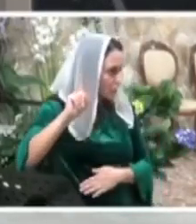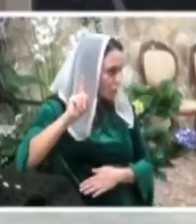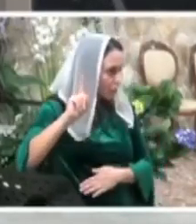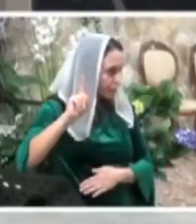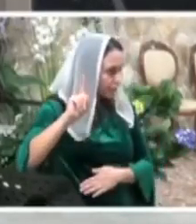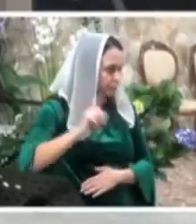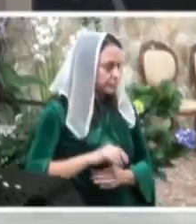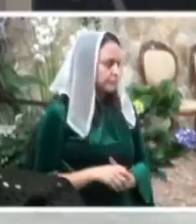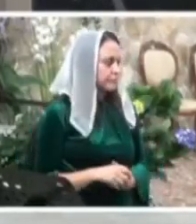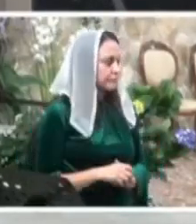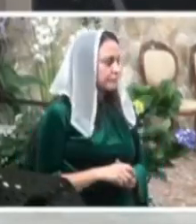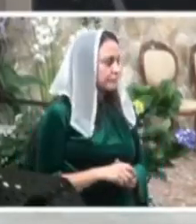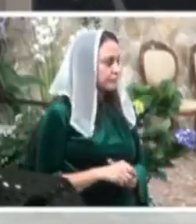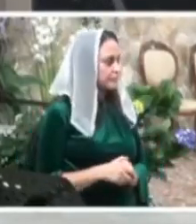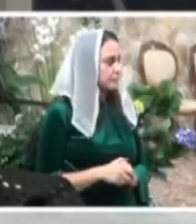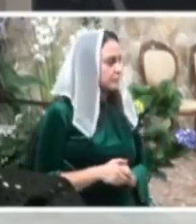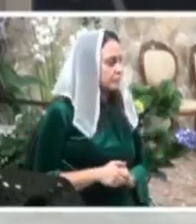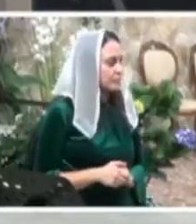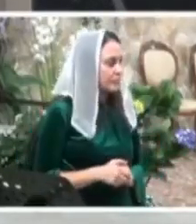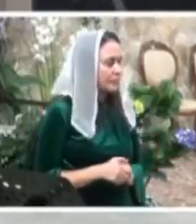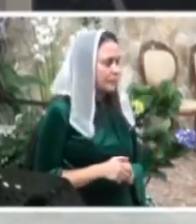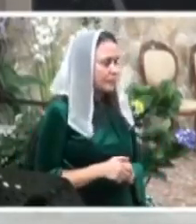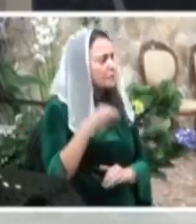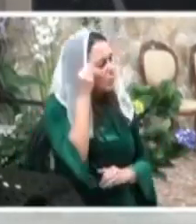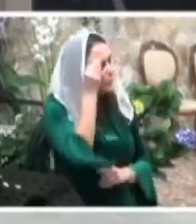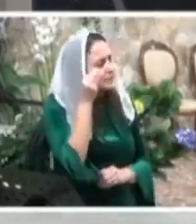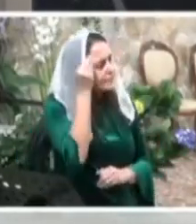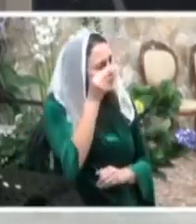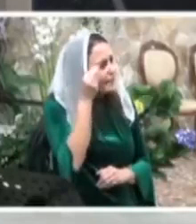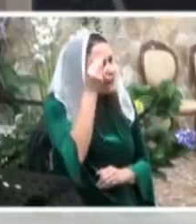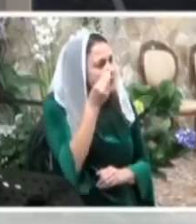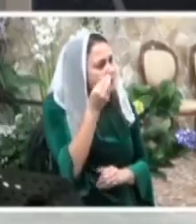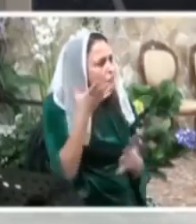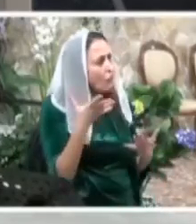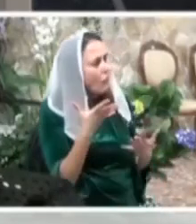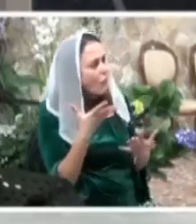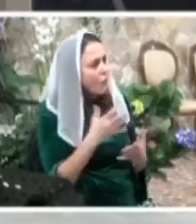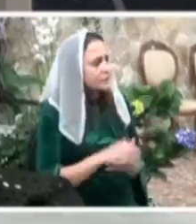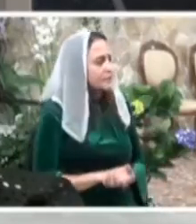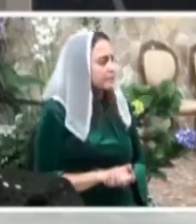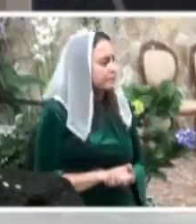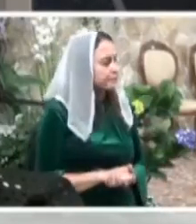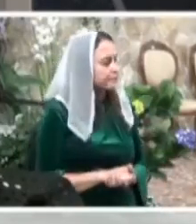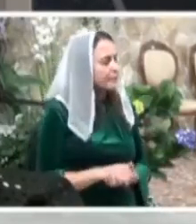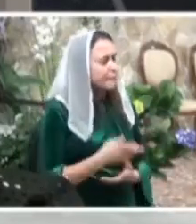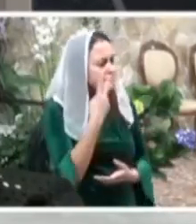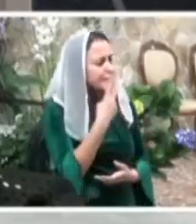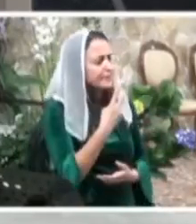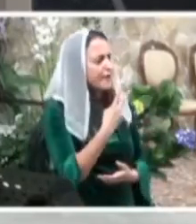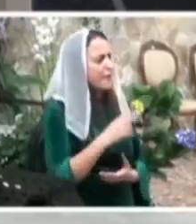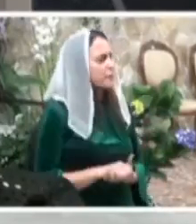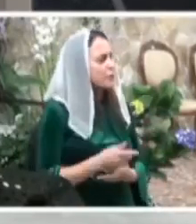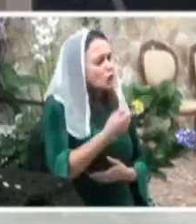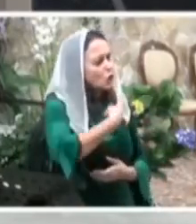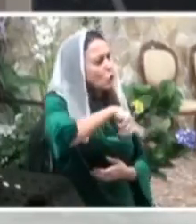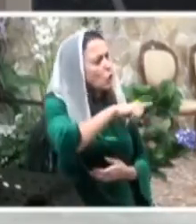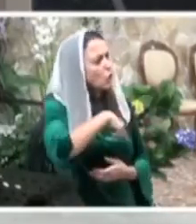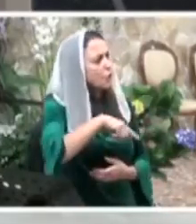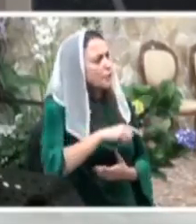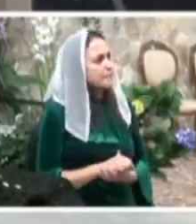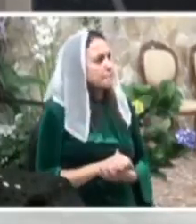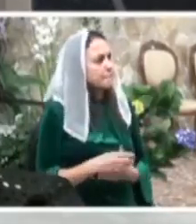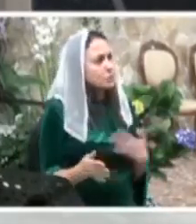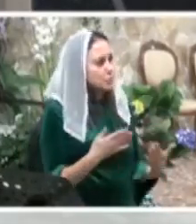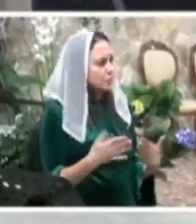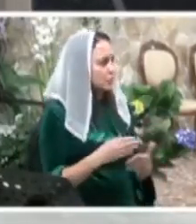Cristo Gesù? Ora, queste riflessioni vogliamo fare stasera. Ora, consideriamo